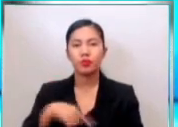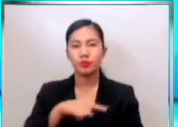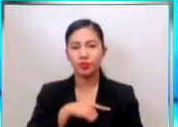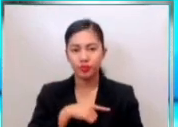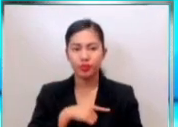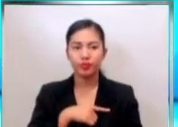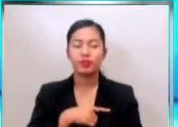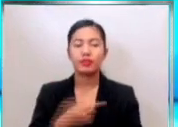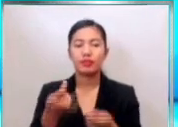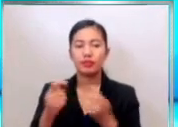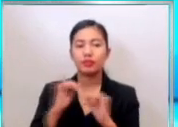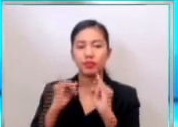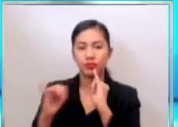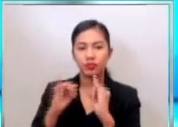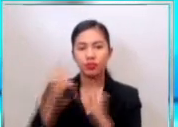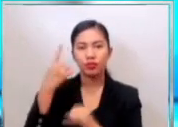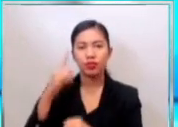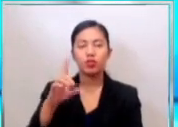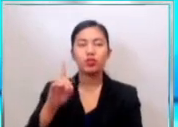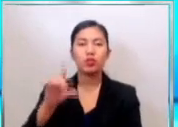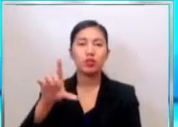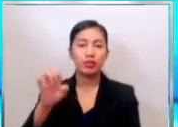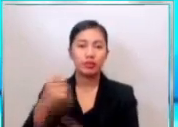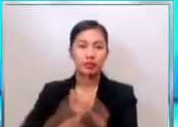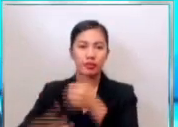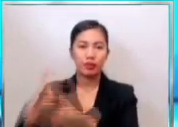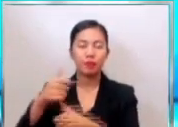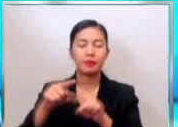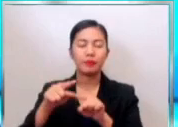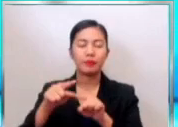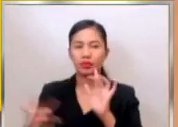para sa isang interview pero hindi po namin siya makontak sa ngayon.